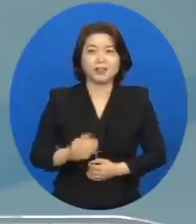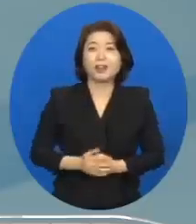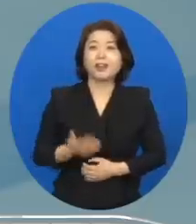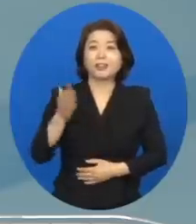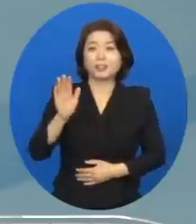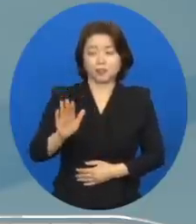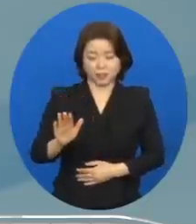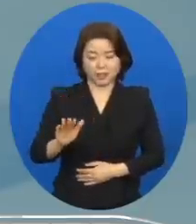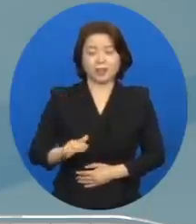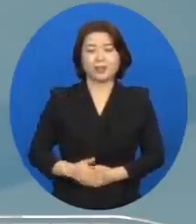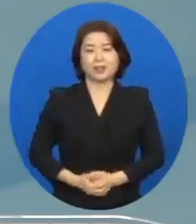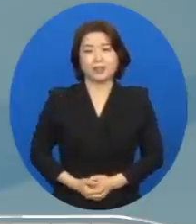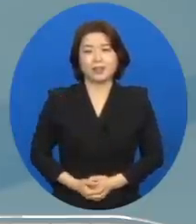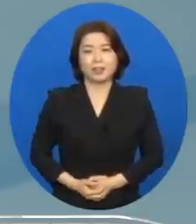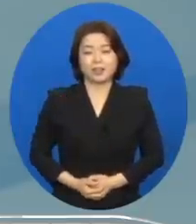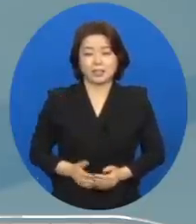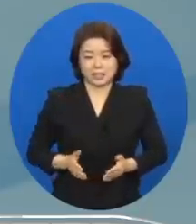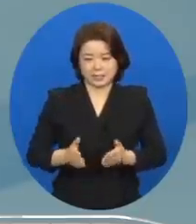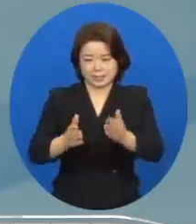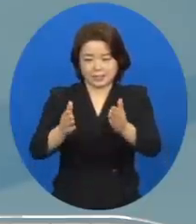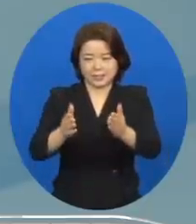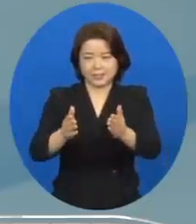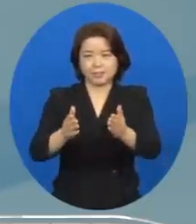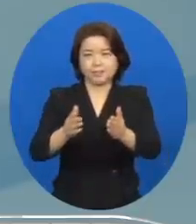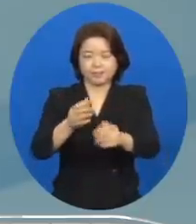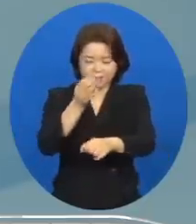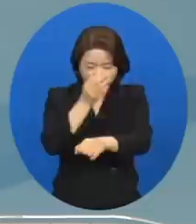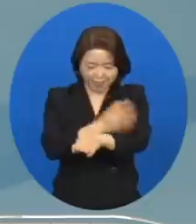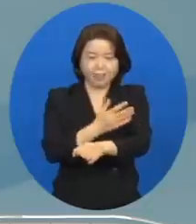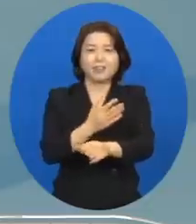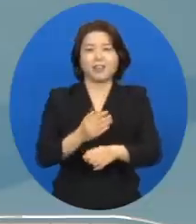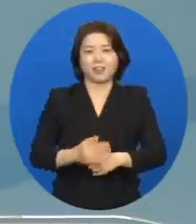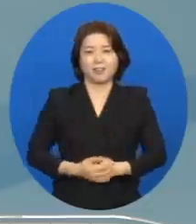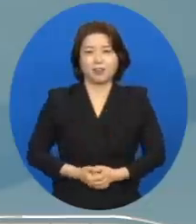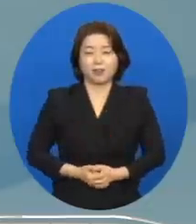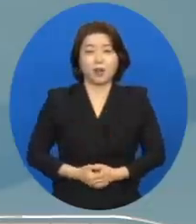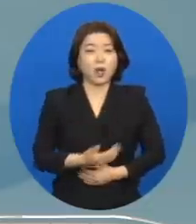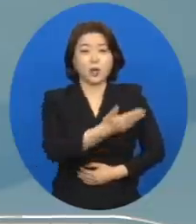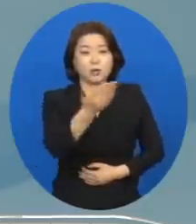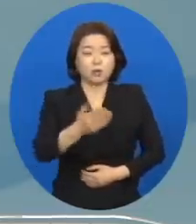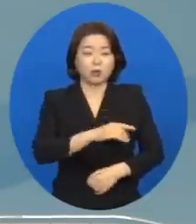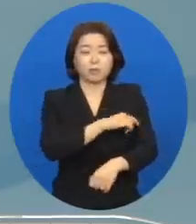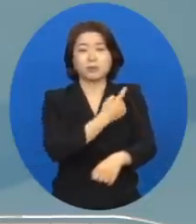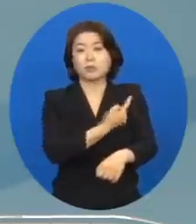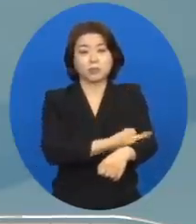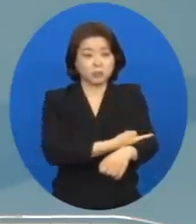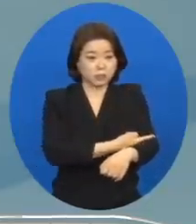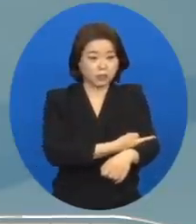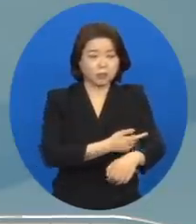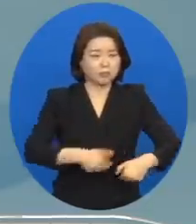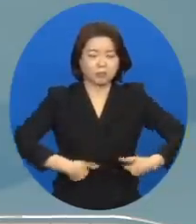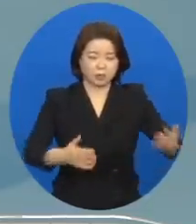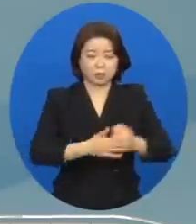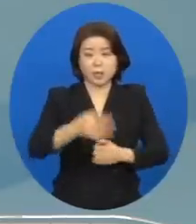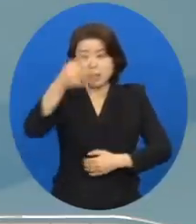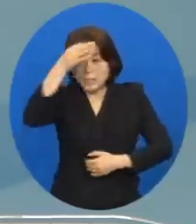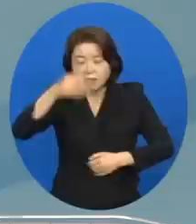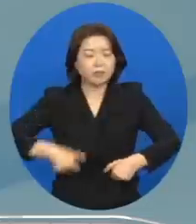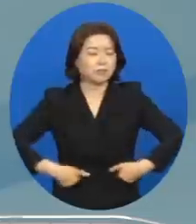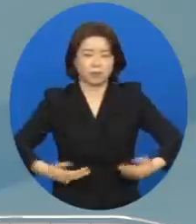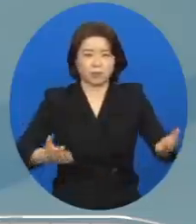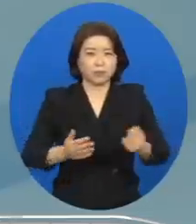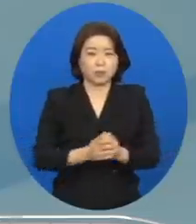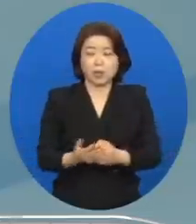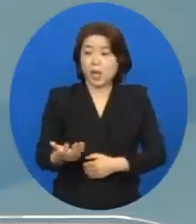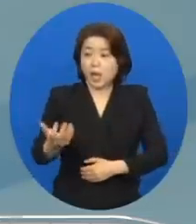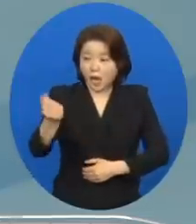그러나 길은 아주 간단합니다. 여러분에게는 능력이 없어도 돼요. 재능도 없어도 돼요.